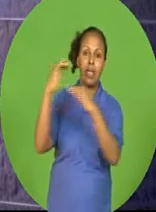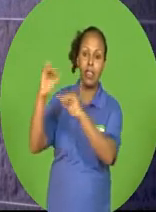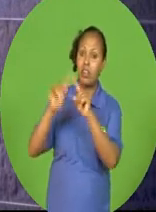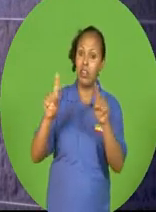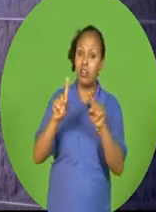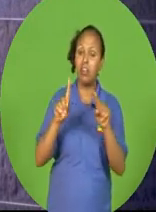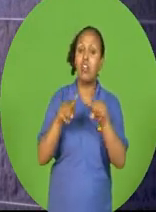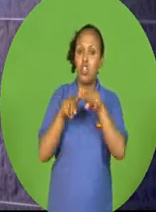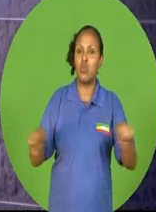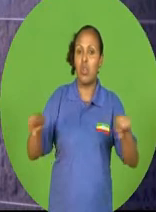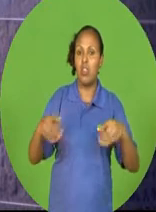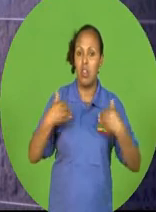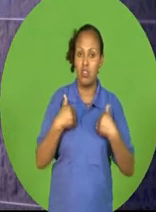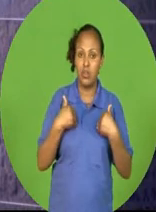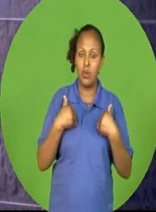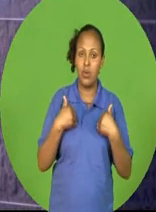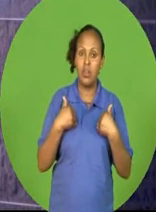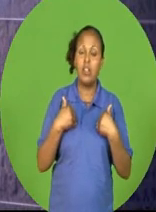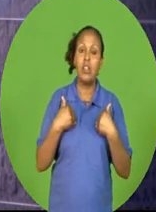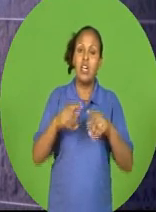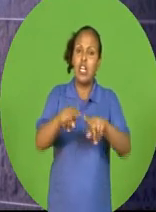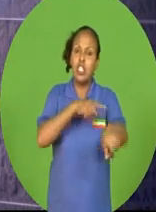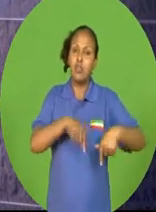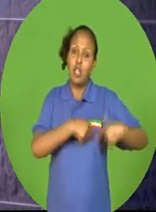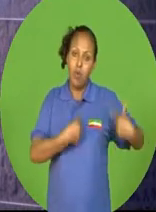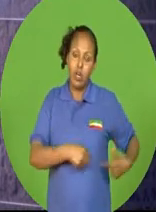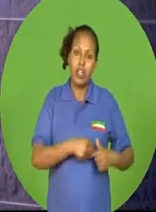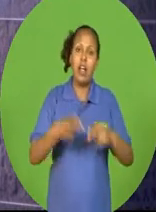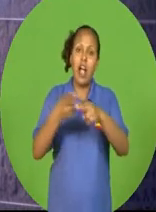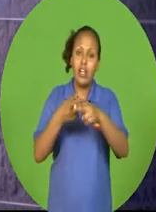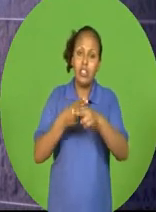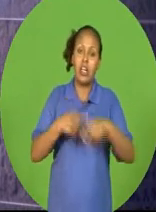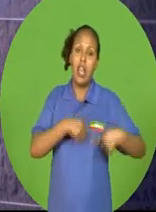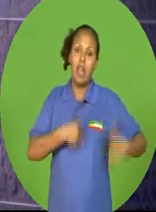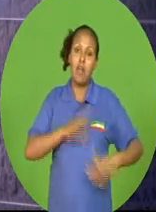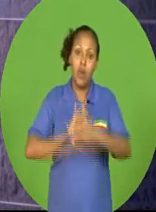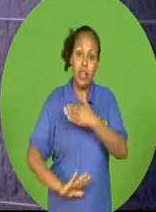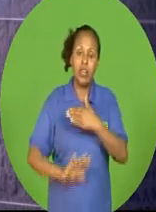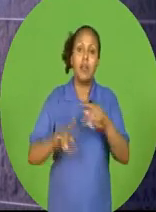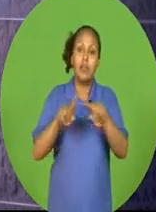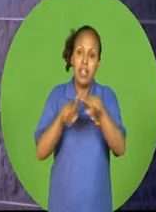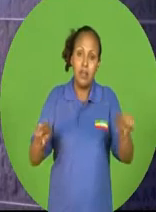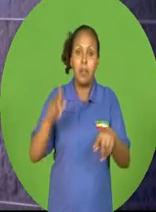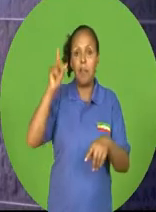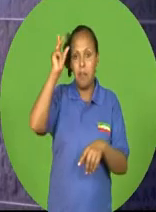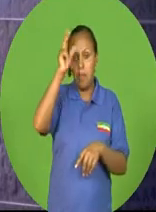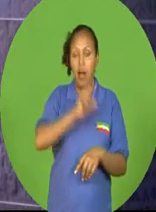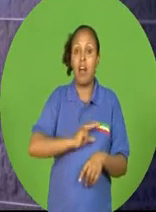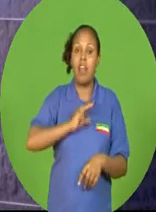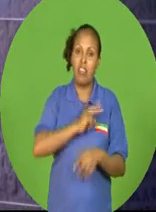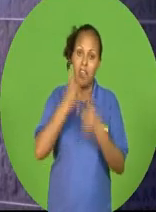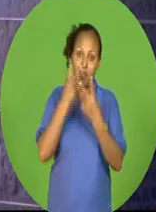ግን ልዩነት አላቸው። እስቲ ረጅም ልቦለድ ከአጭር ልቦለድ የሚለይባቸውን ባህሪያት